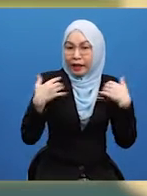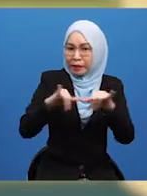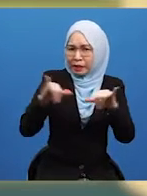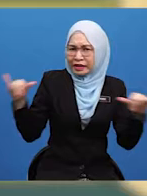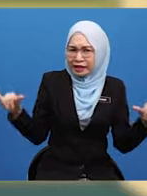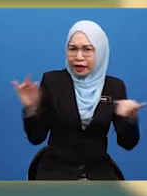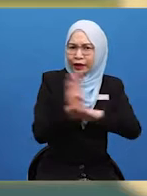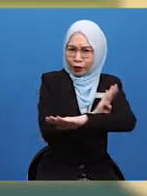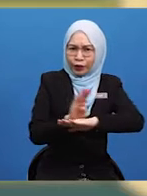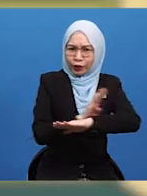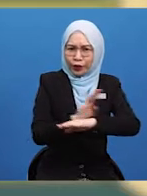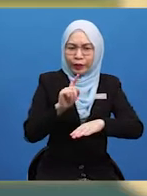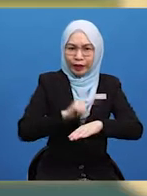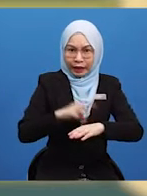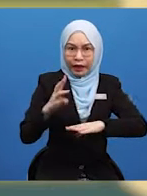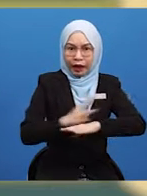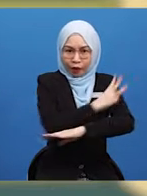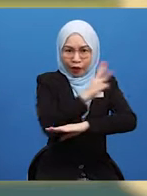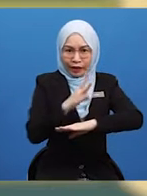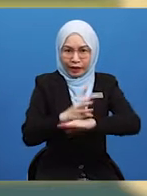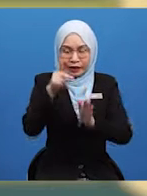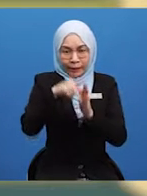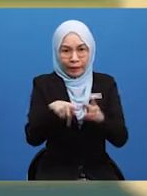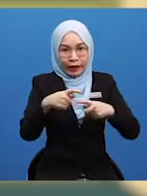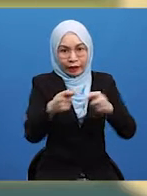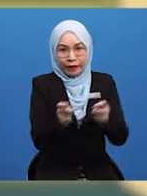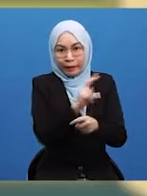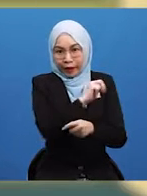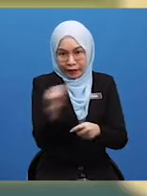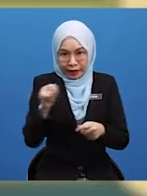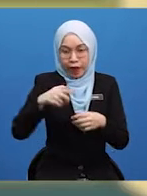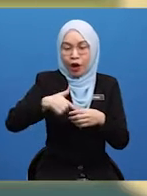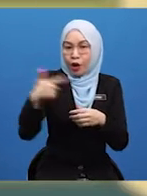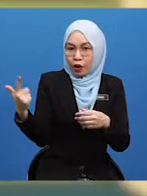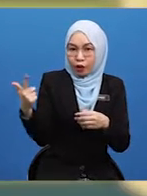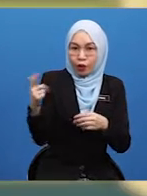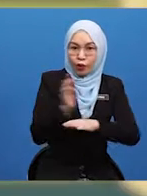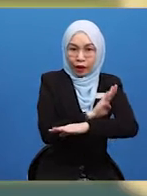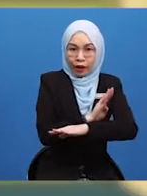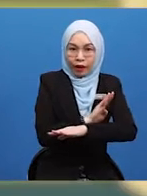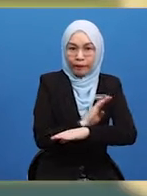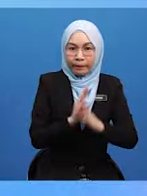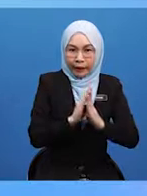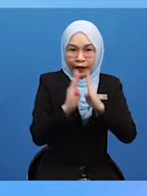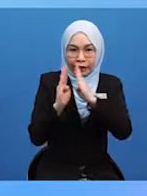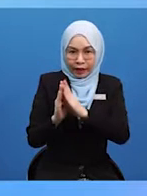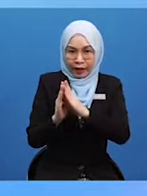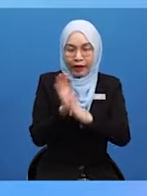yang dijalankan di kawasan pertempatan luar bandar dengan pertempatan